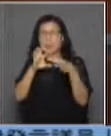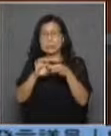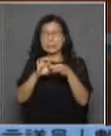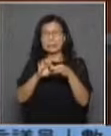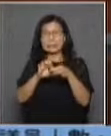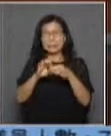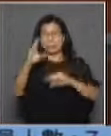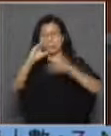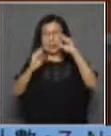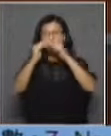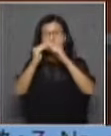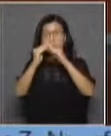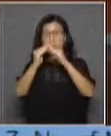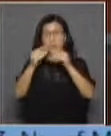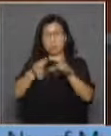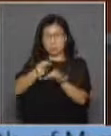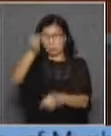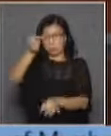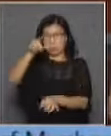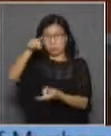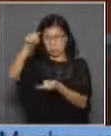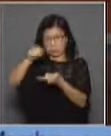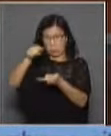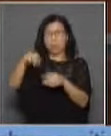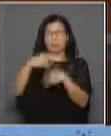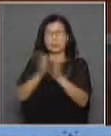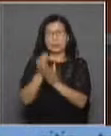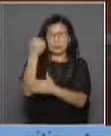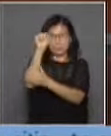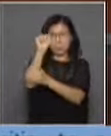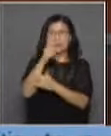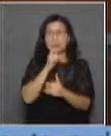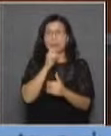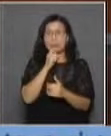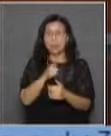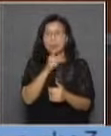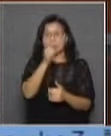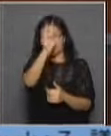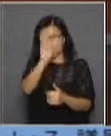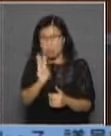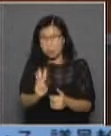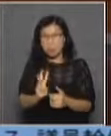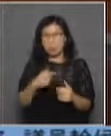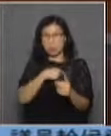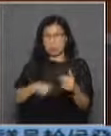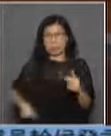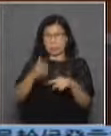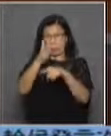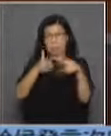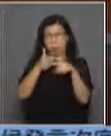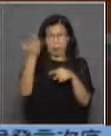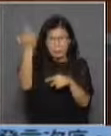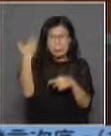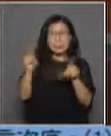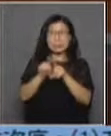嘅。我哋都相信今日反對呢個鉛水調查嘅議員有部分都係當年呢個